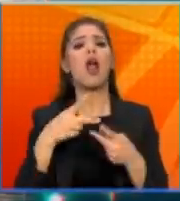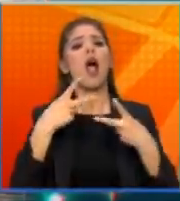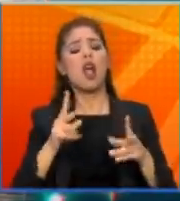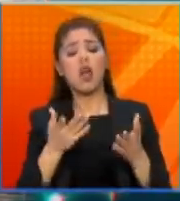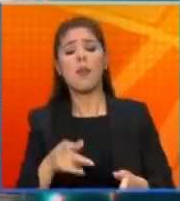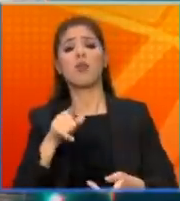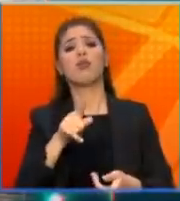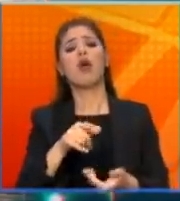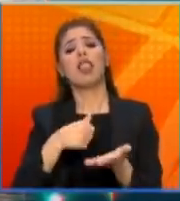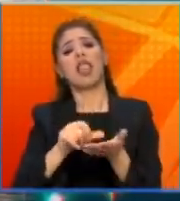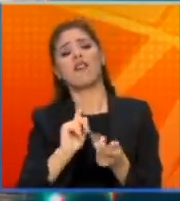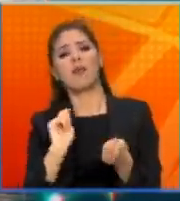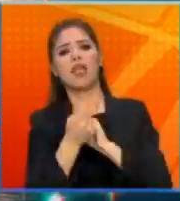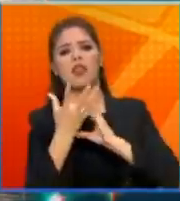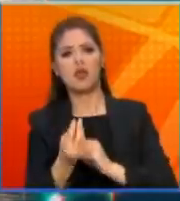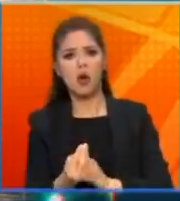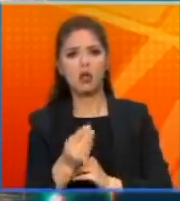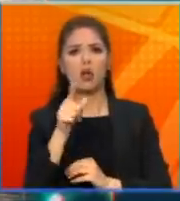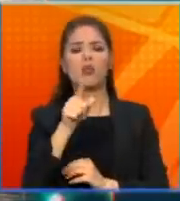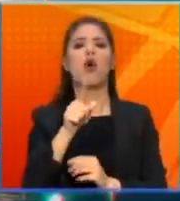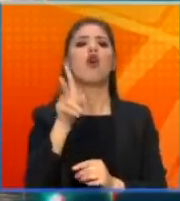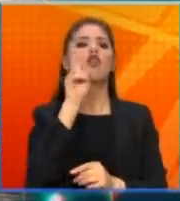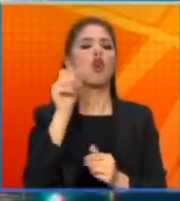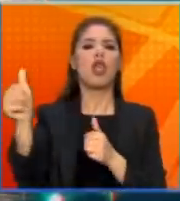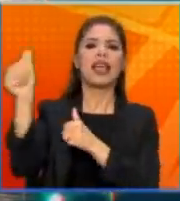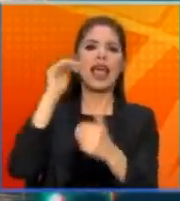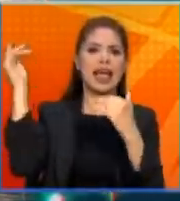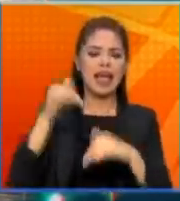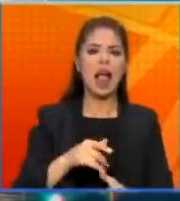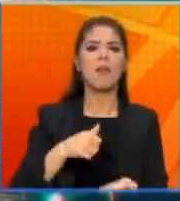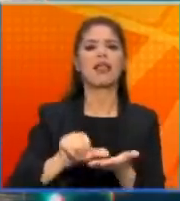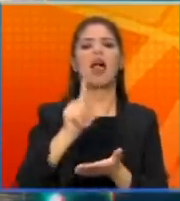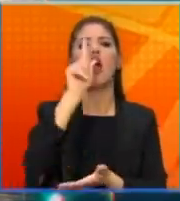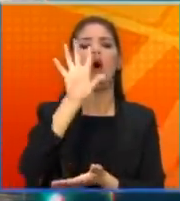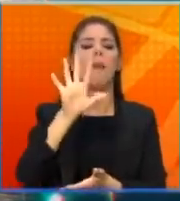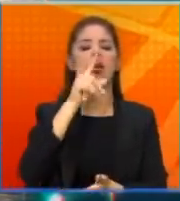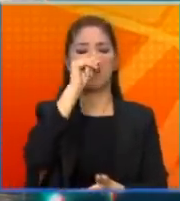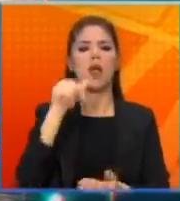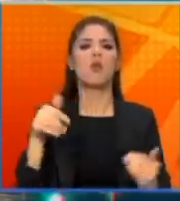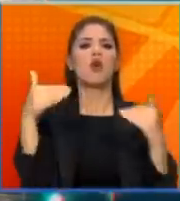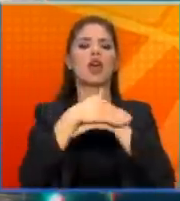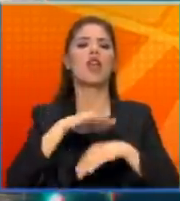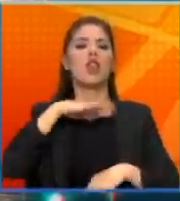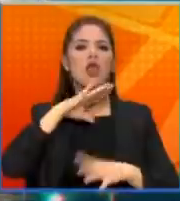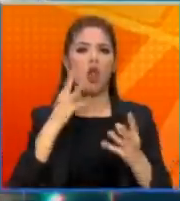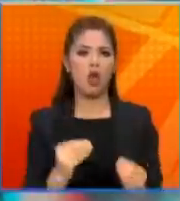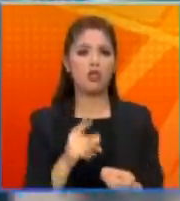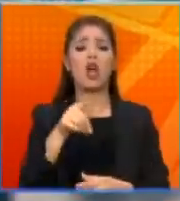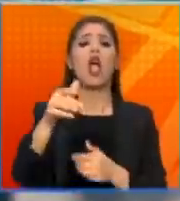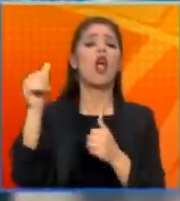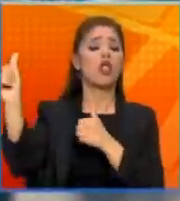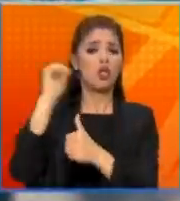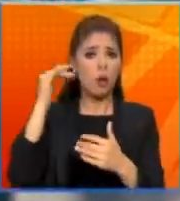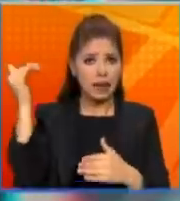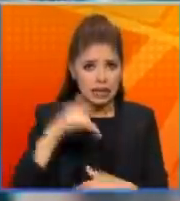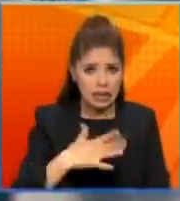bugün değişti, süre kısaldı. Son dönüş tarihi 15 Mart'ta, yani bu gece yarısı doluyor. Dönmek isteyenlere bu gece